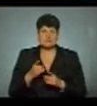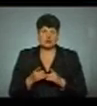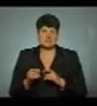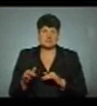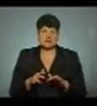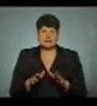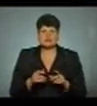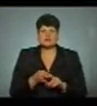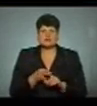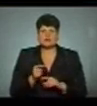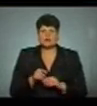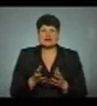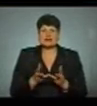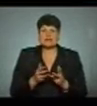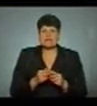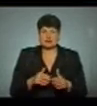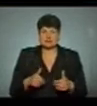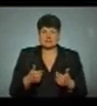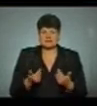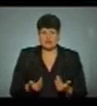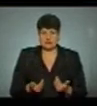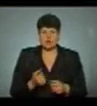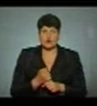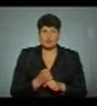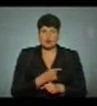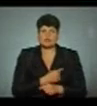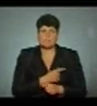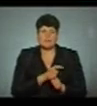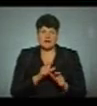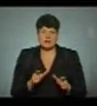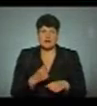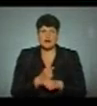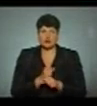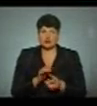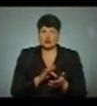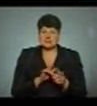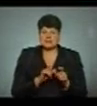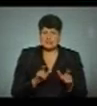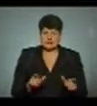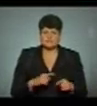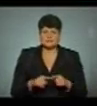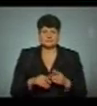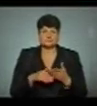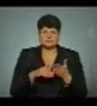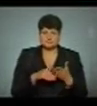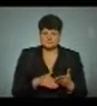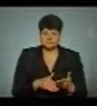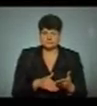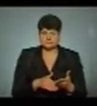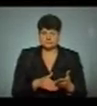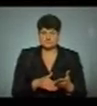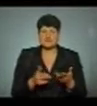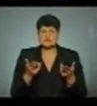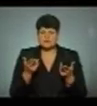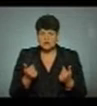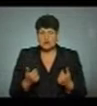залежності від того, від кількості звернень. От, роботи медиків, лабораторного центру, екстреної медичної допомоги. От, звичайно,